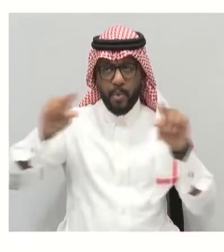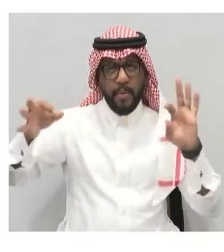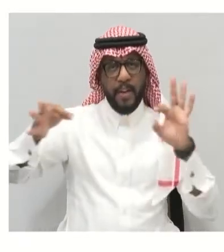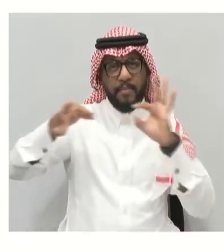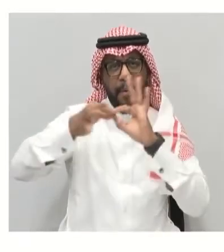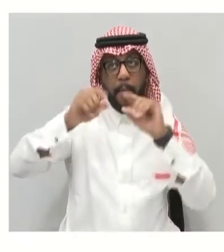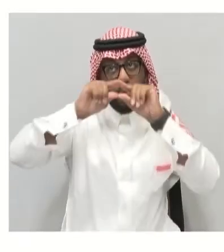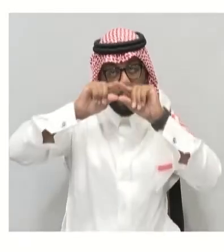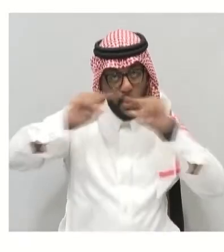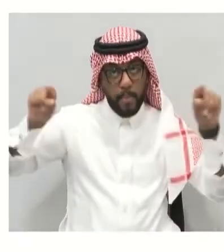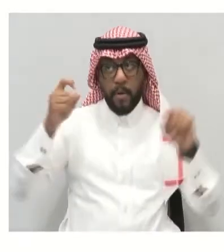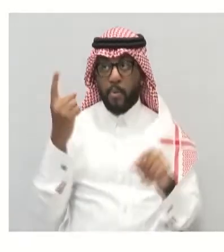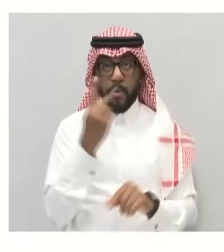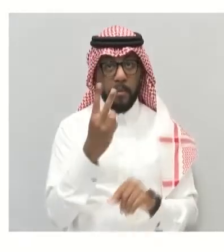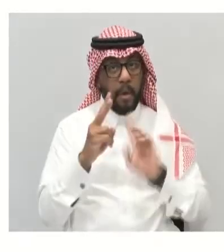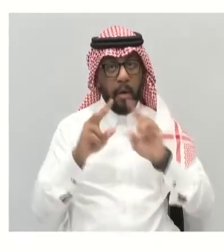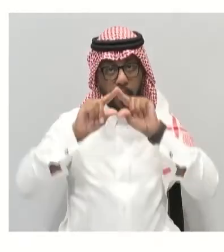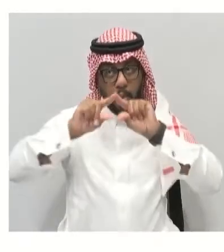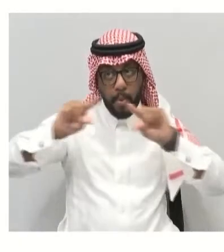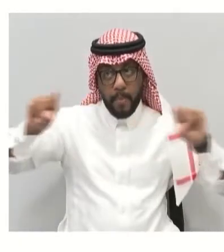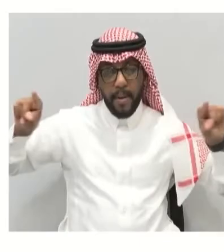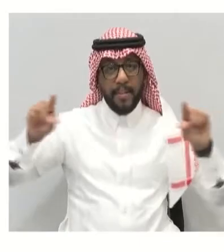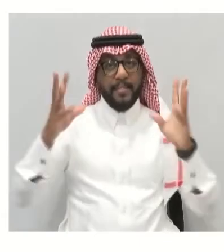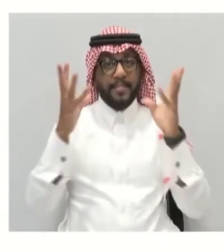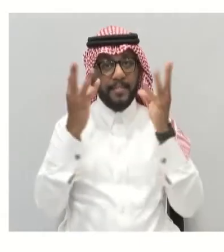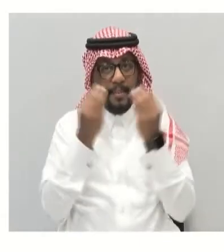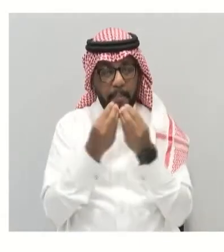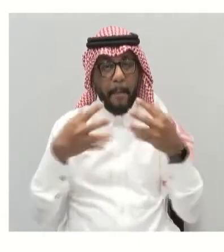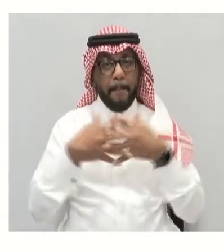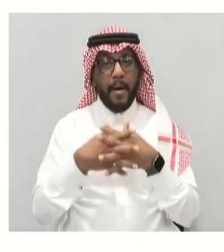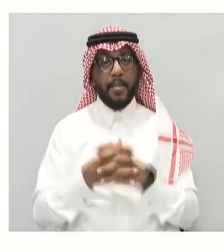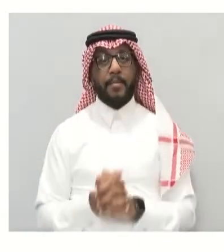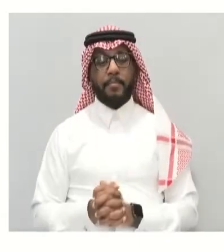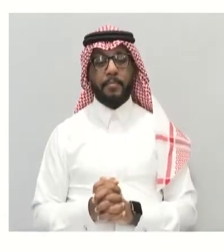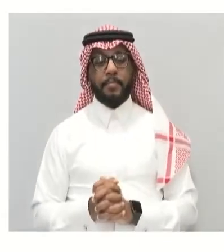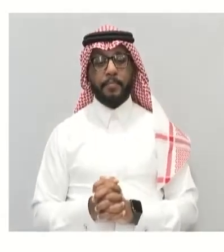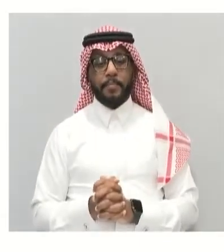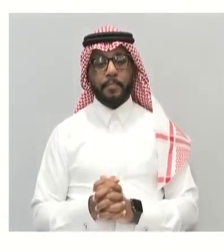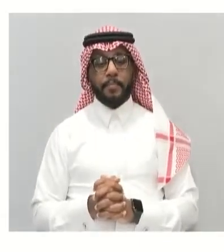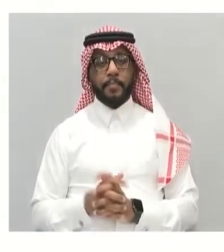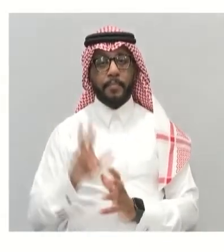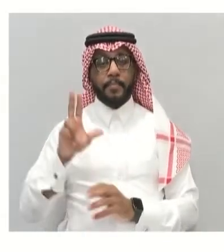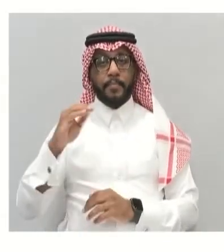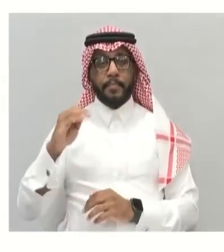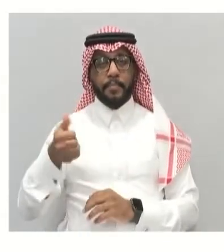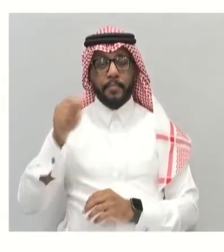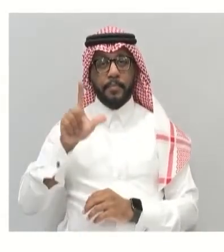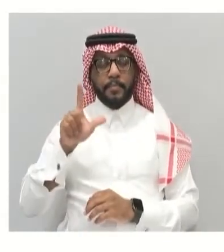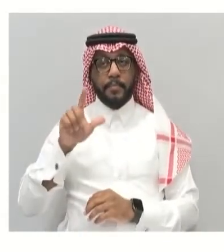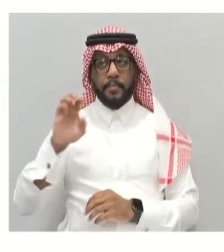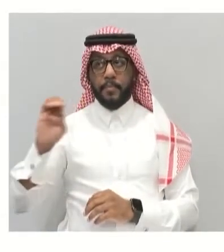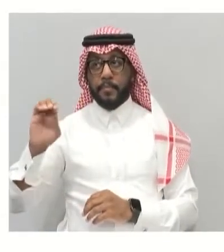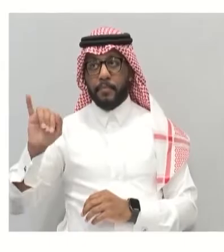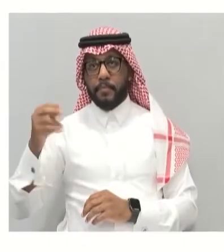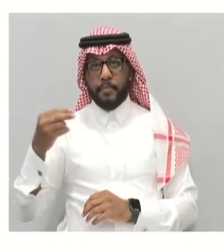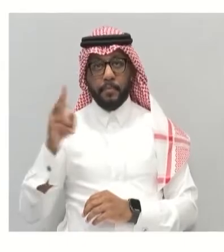الحال او يربط الحال الجمله بصاحبها اذا اذا كانت اذا كان الحال جمله قد ياتي الحال مفرده